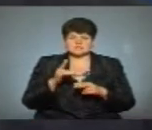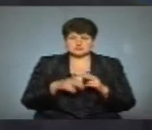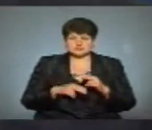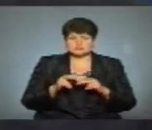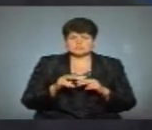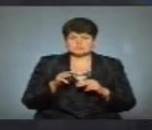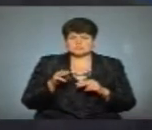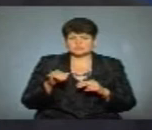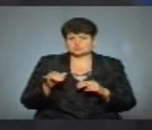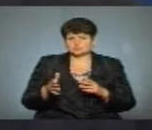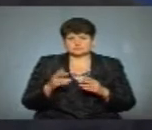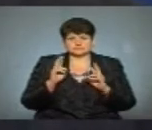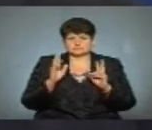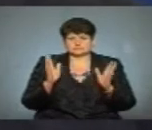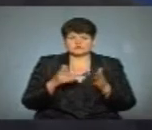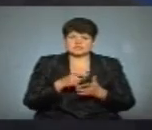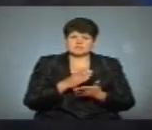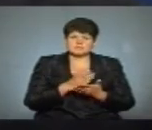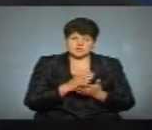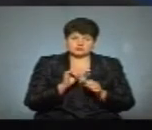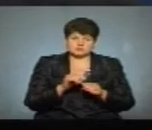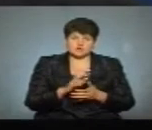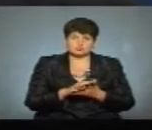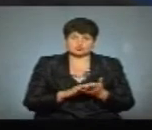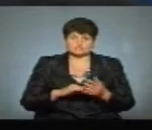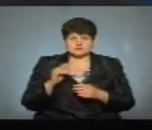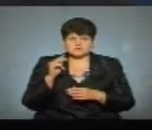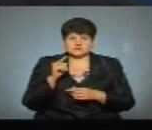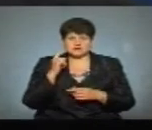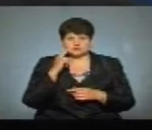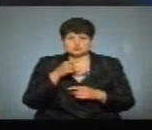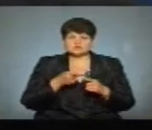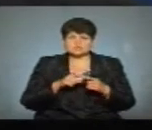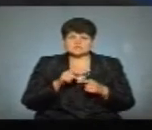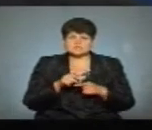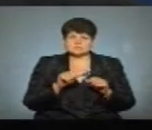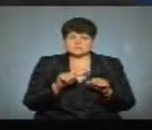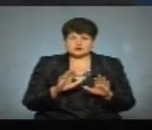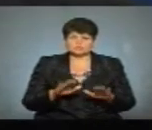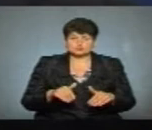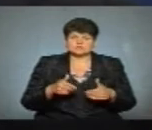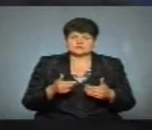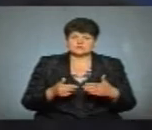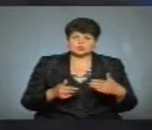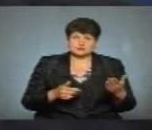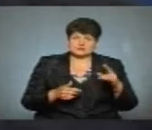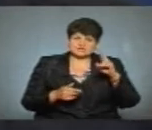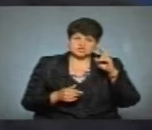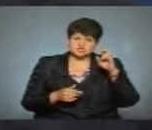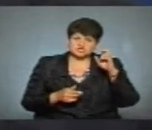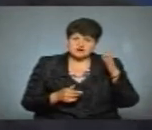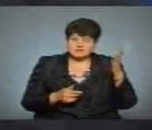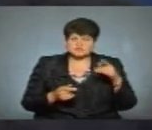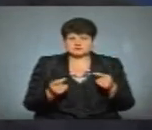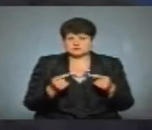липні, не знає. Вони мають право продовжити це навчання. Я думаю, що їм буде це право надано зі сторони держави якимись